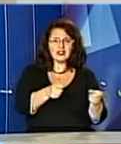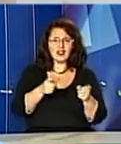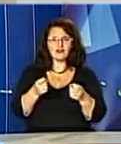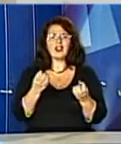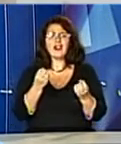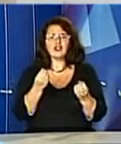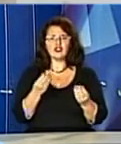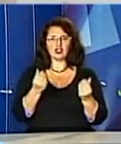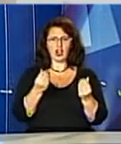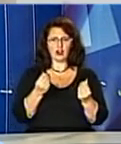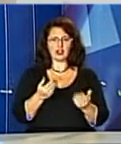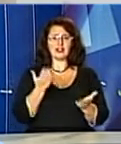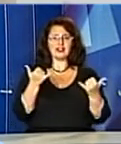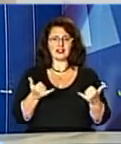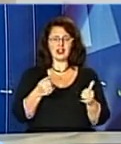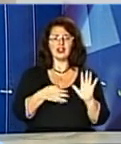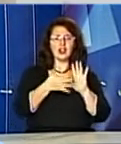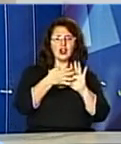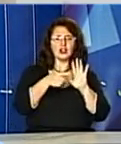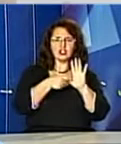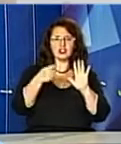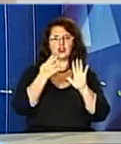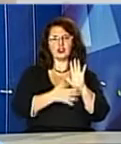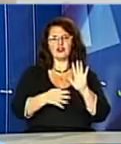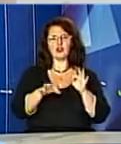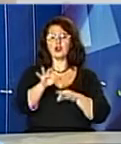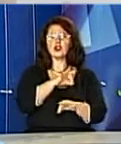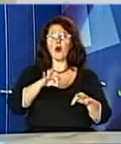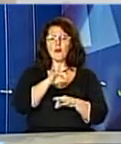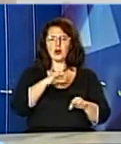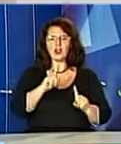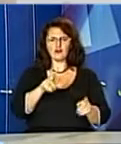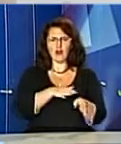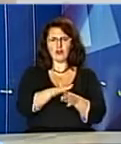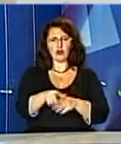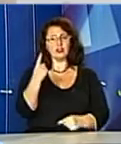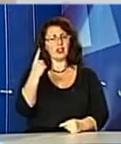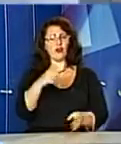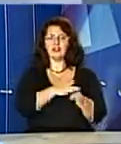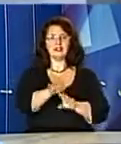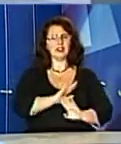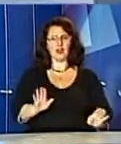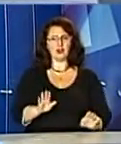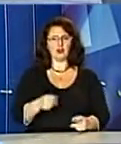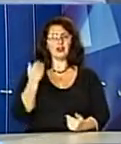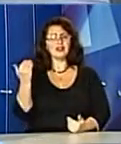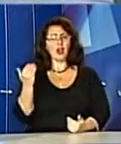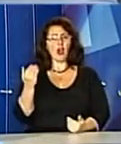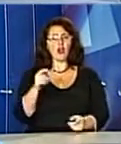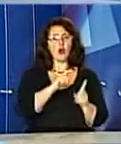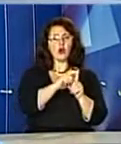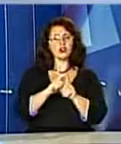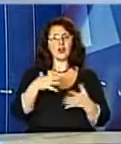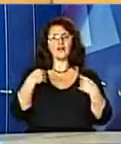зараз маємо 690 проєктів, котрі реалізовуються, і один проєкт, котрий поки що не реалізовується. За його словами, Львівська